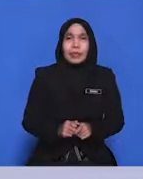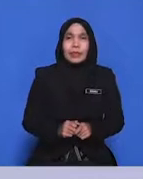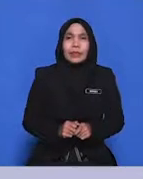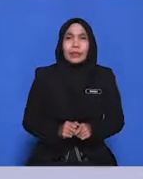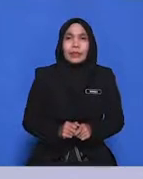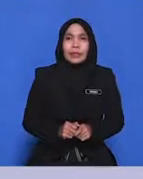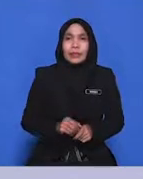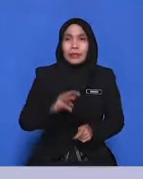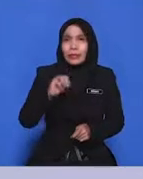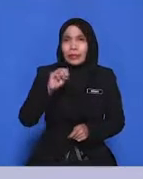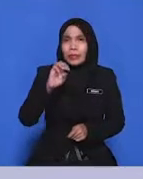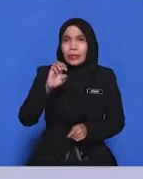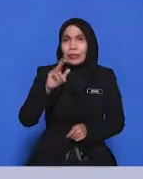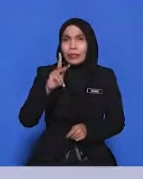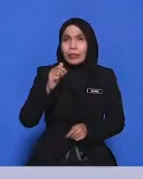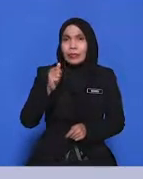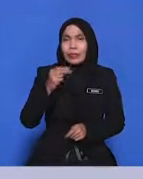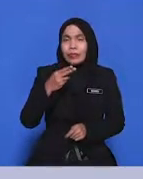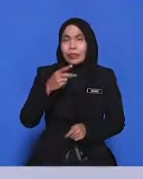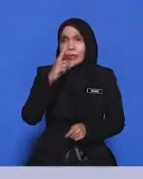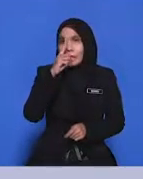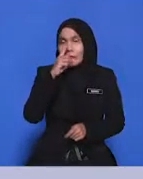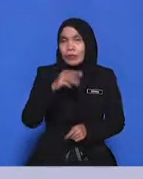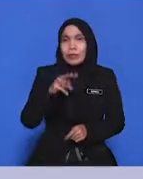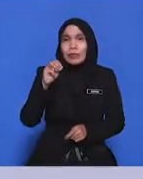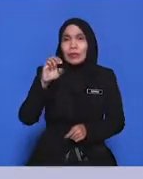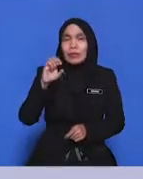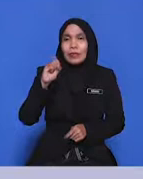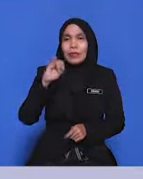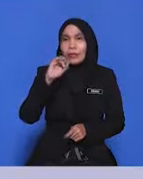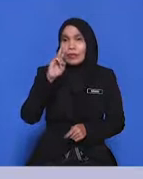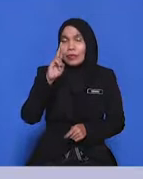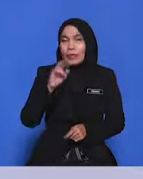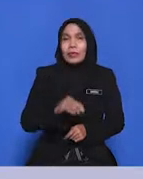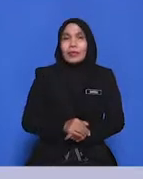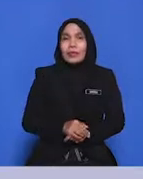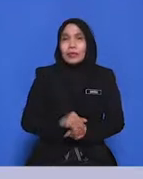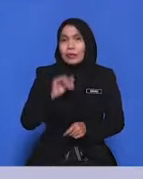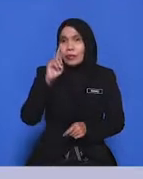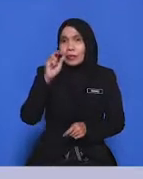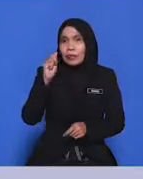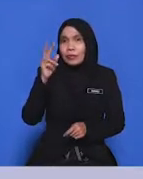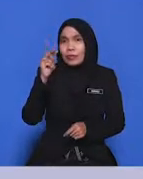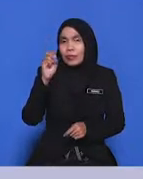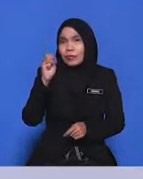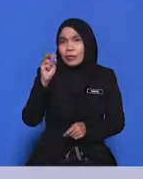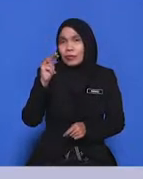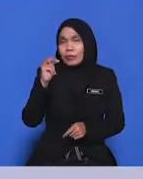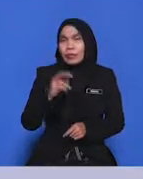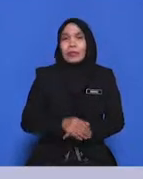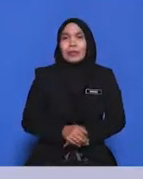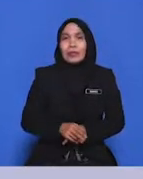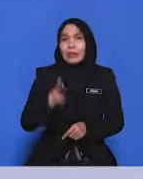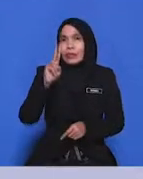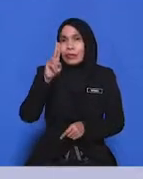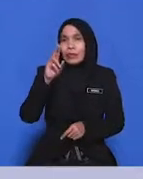ialah Mekah, India, Mesir, Istanbul, Iran, Rusia,